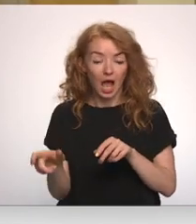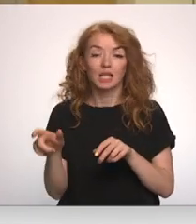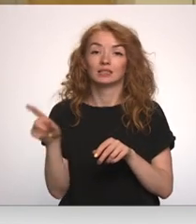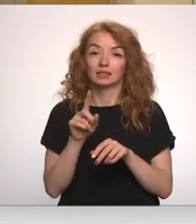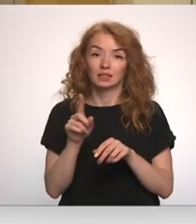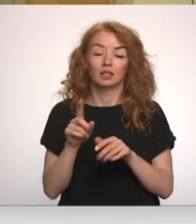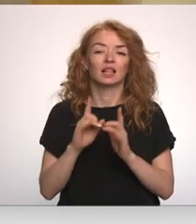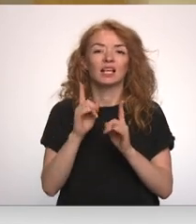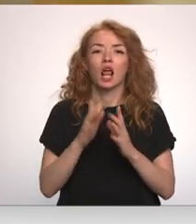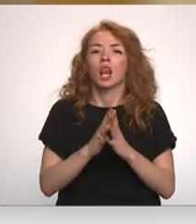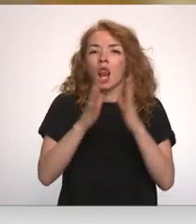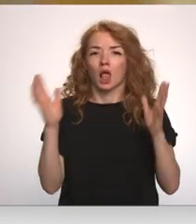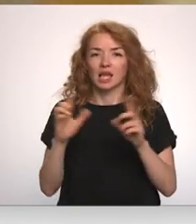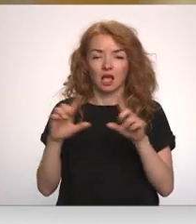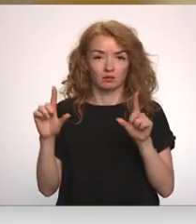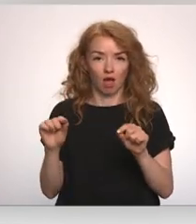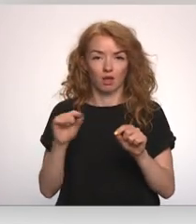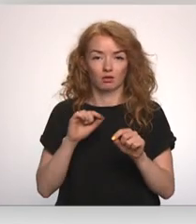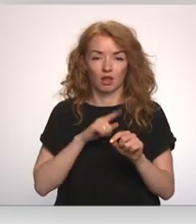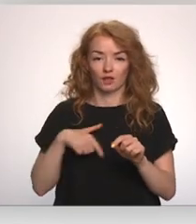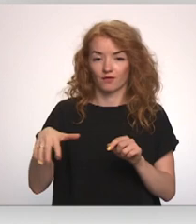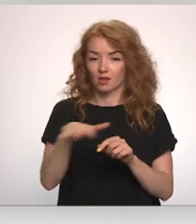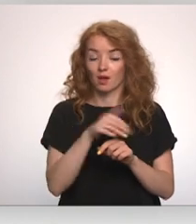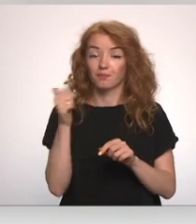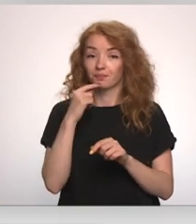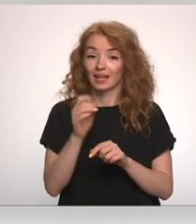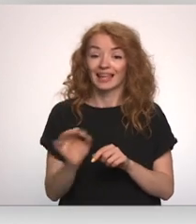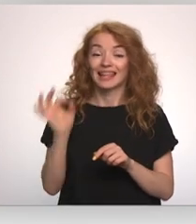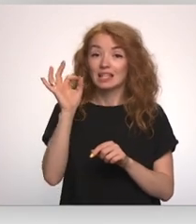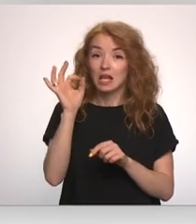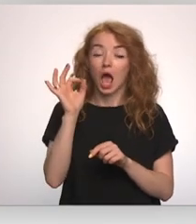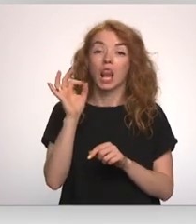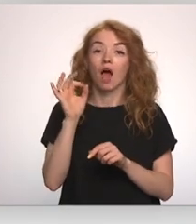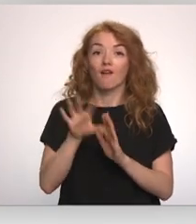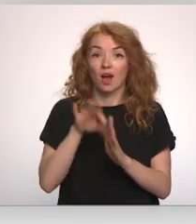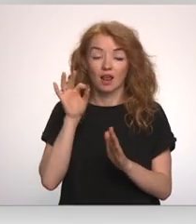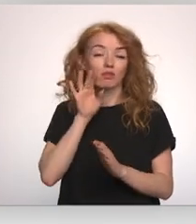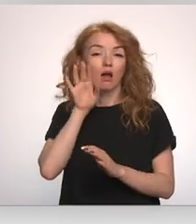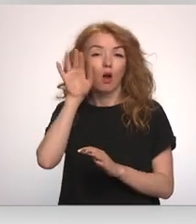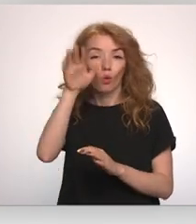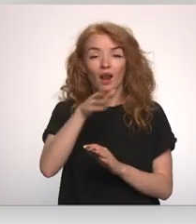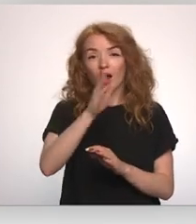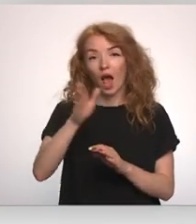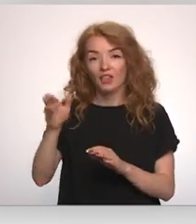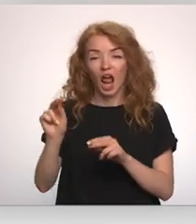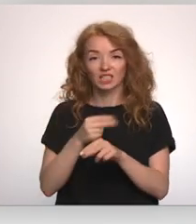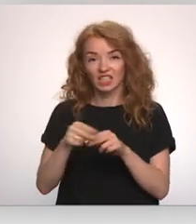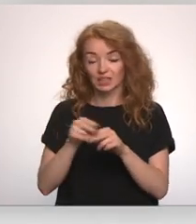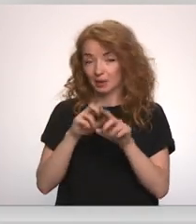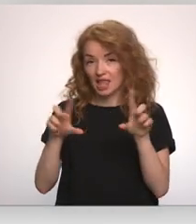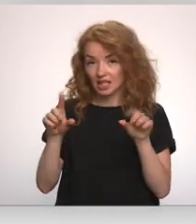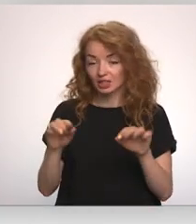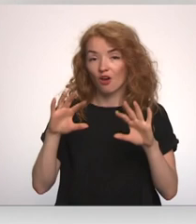ieviešami lielākajās ārstniecības iestādēs. Ideālā gadījumā ar skatu uz nākotni katrai ārstniecības iestādei